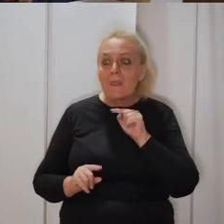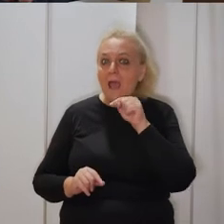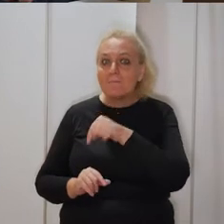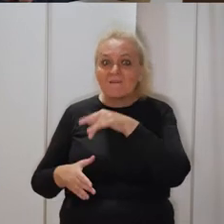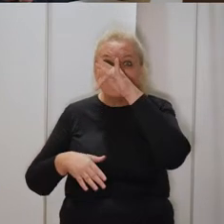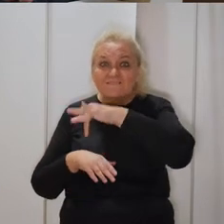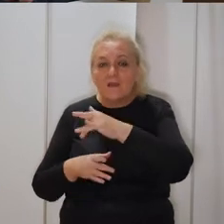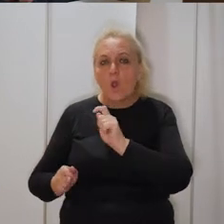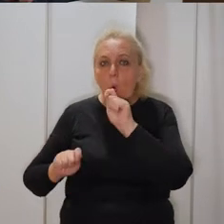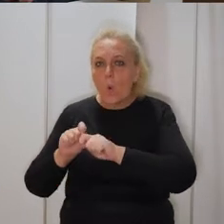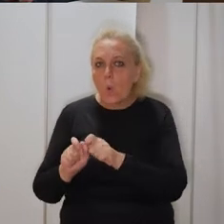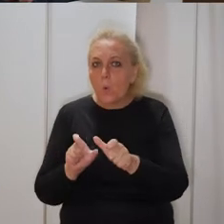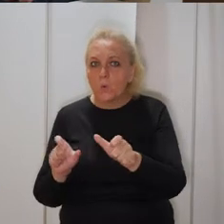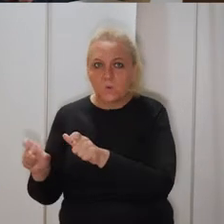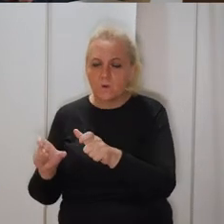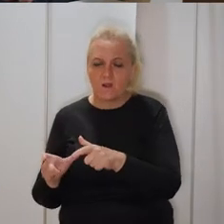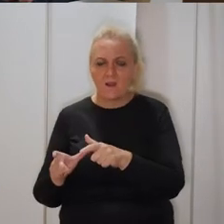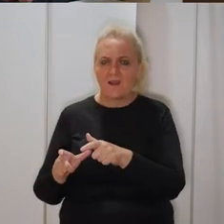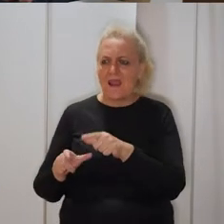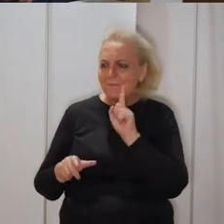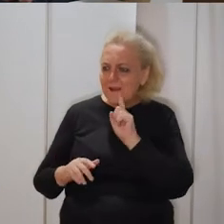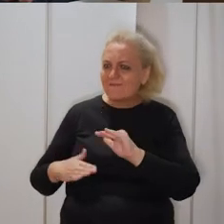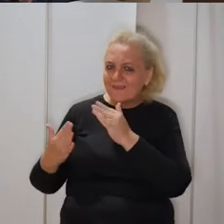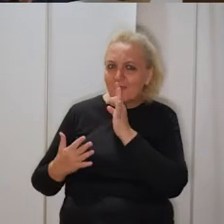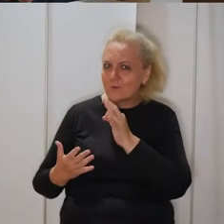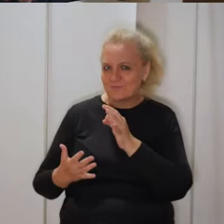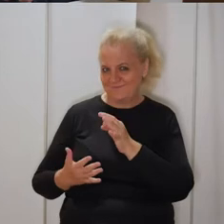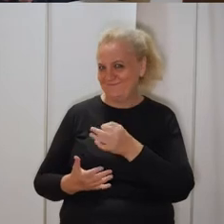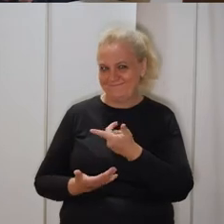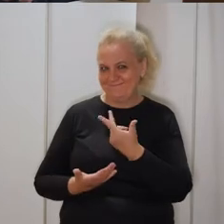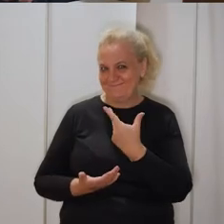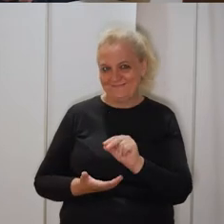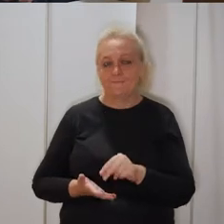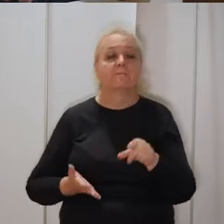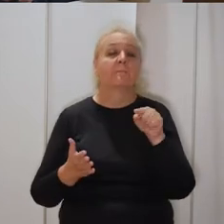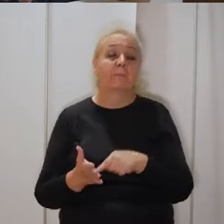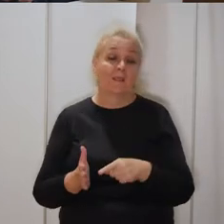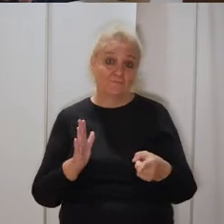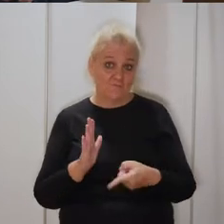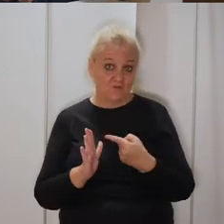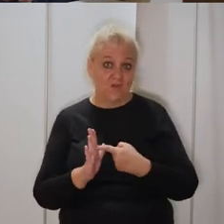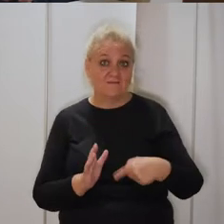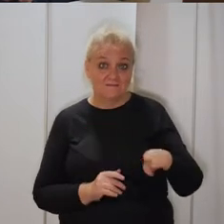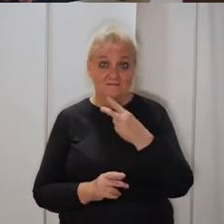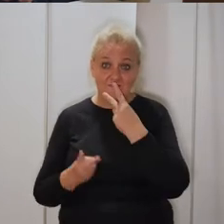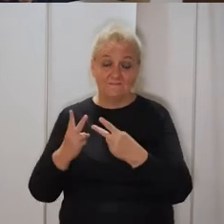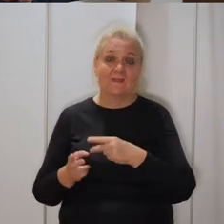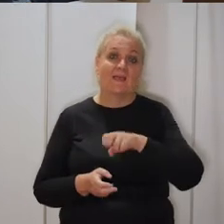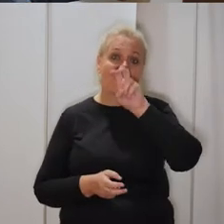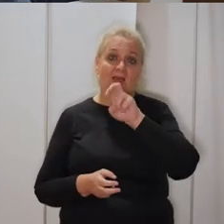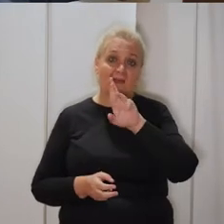nie staraniem o to, żeby komuś było dobrze. Co zresztą często też wychodziło w